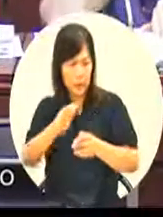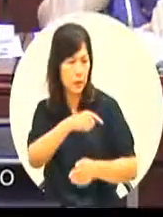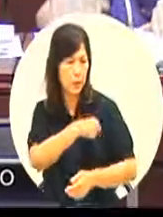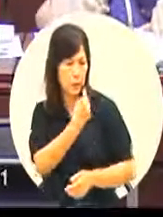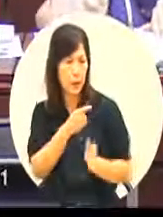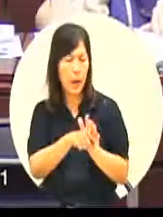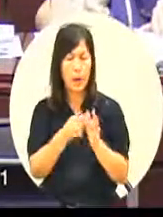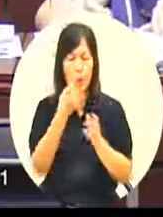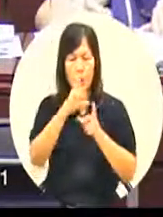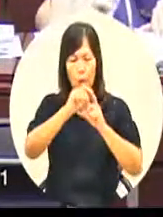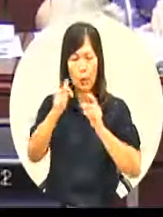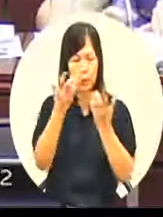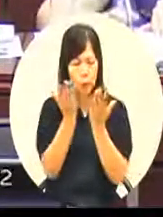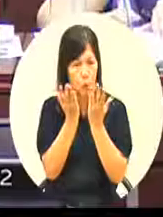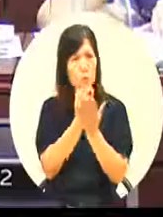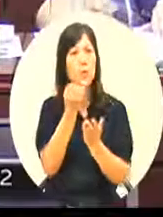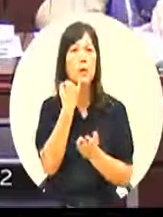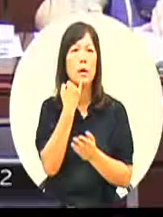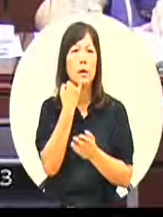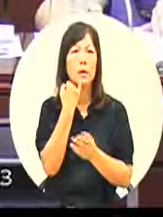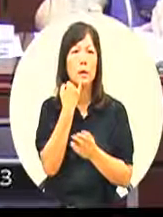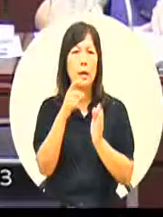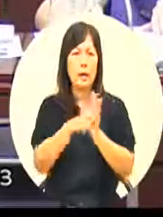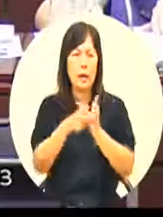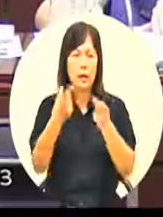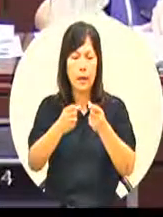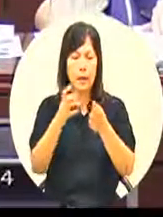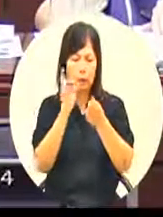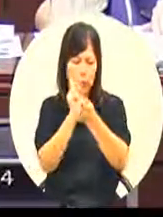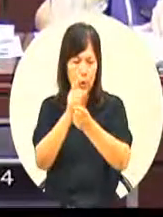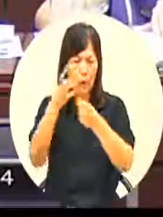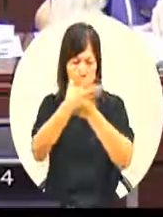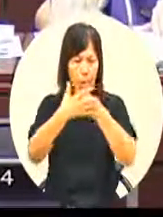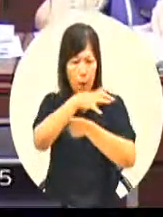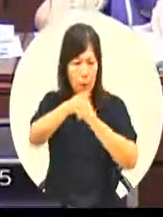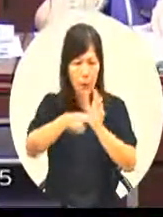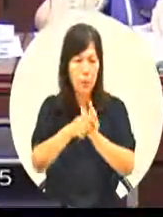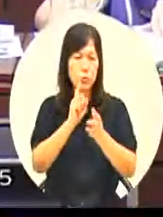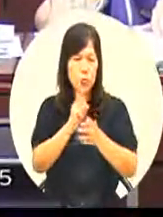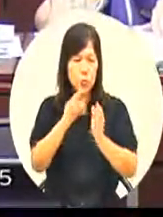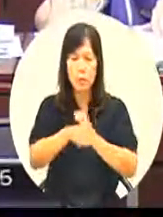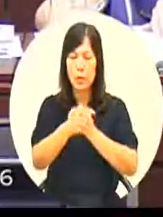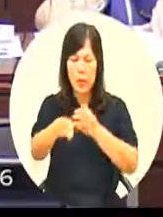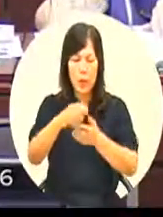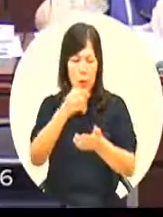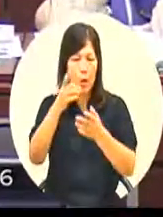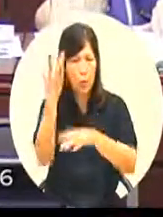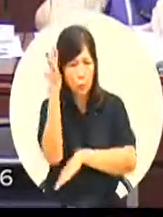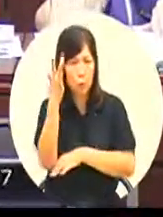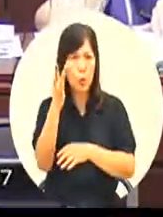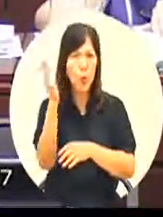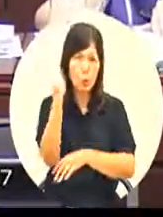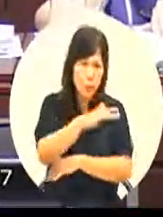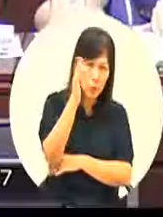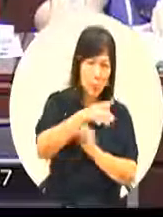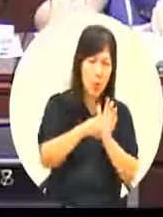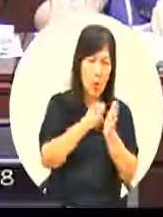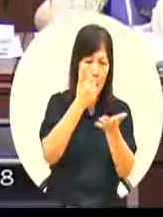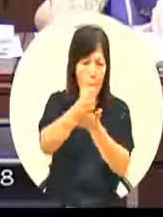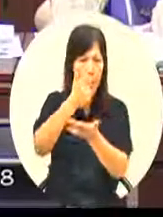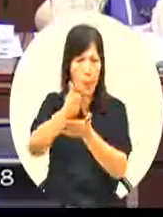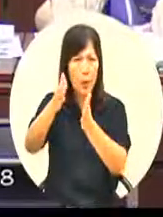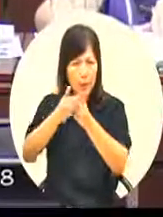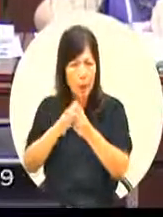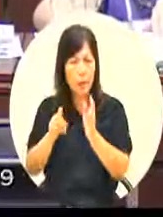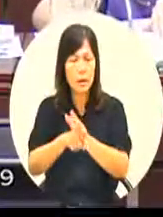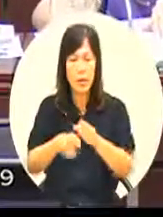复到学校上课，然后跟环保局说好，就是学校所有要清运的这些树枝、这些水混的物都放